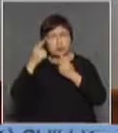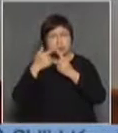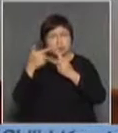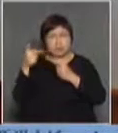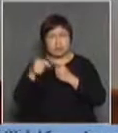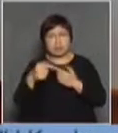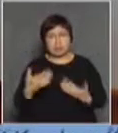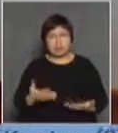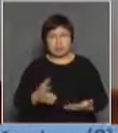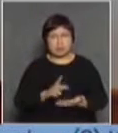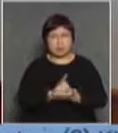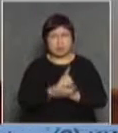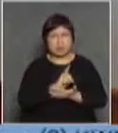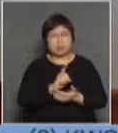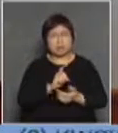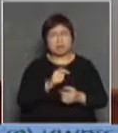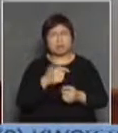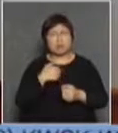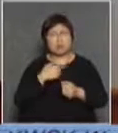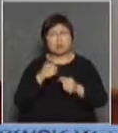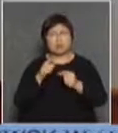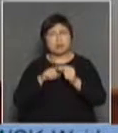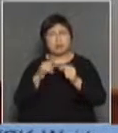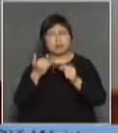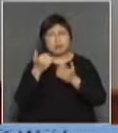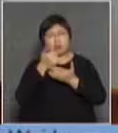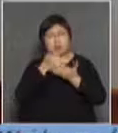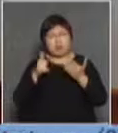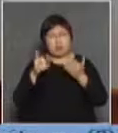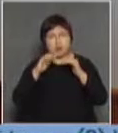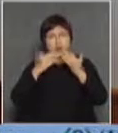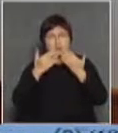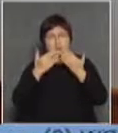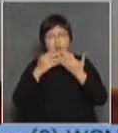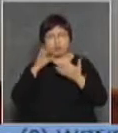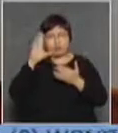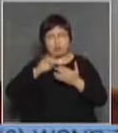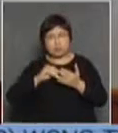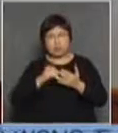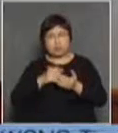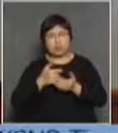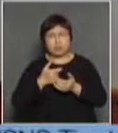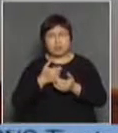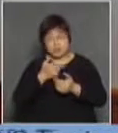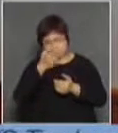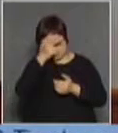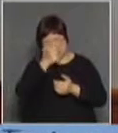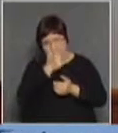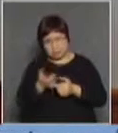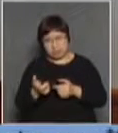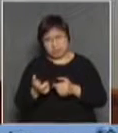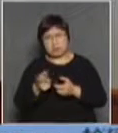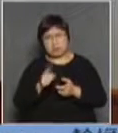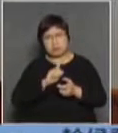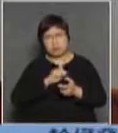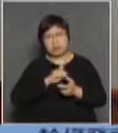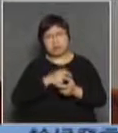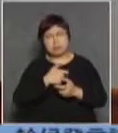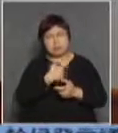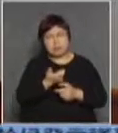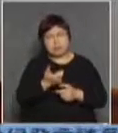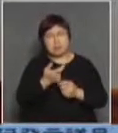年供中六離校學生修讀全日制資助和自資課程的